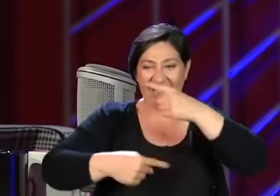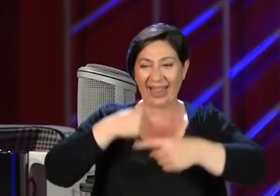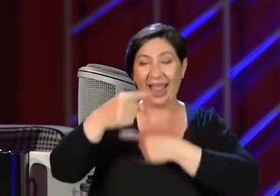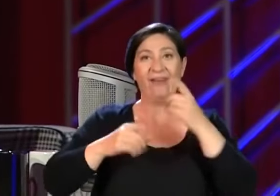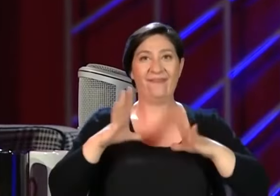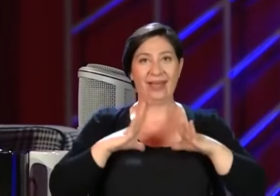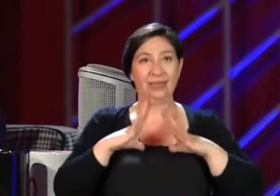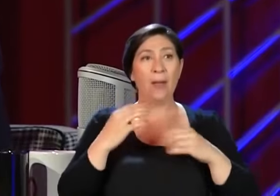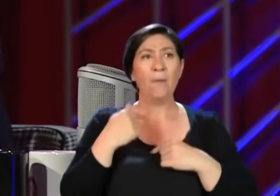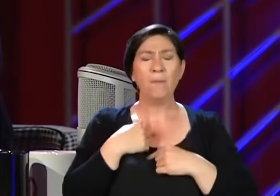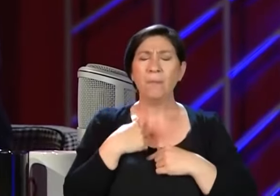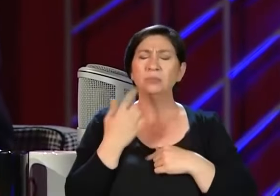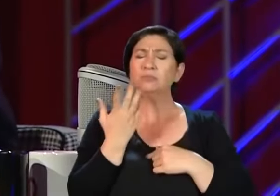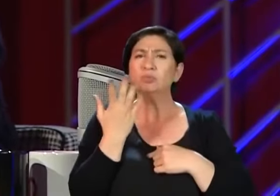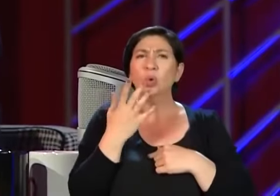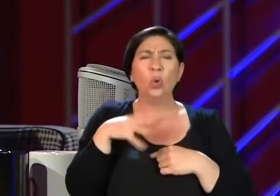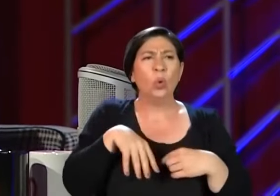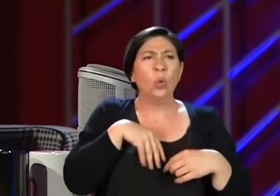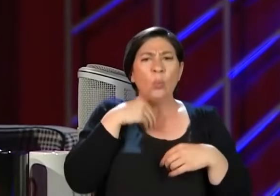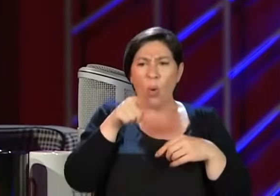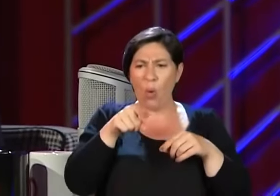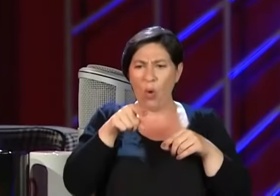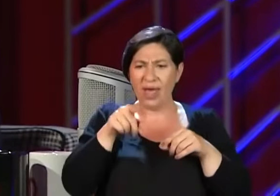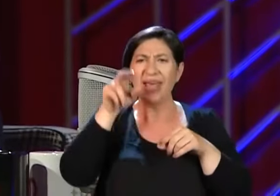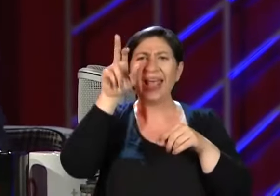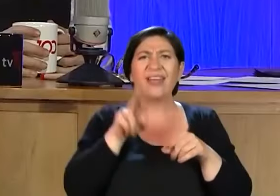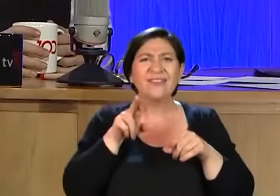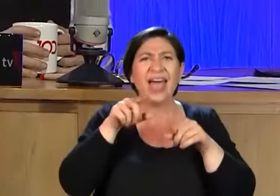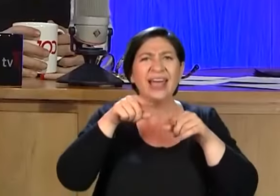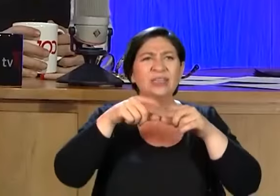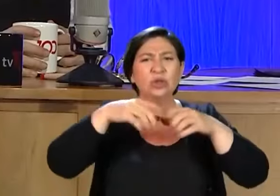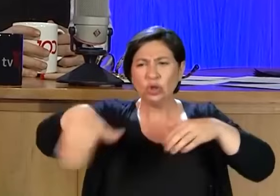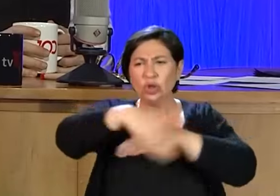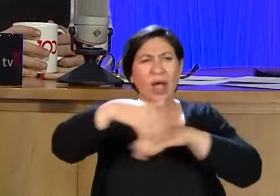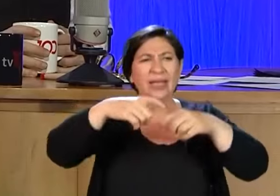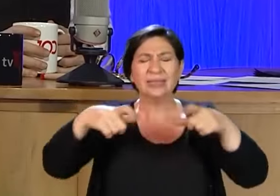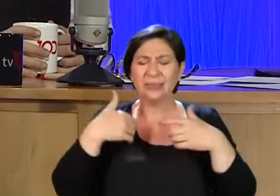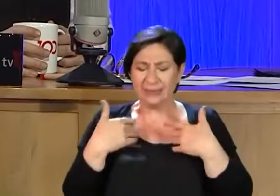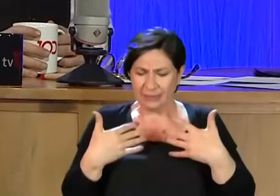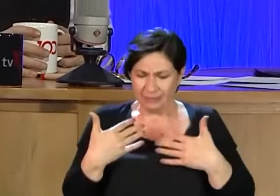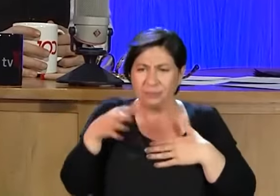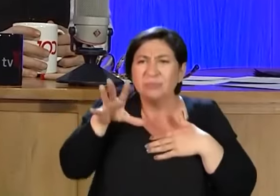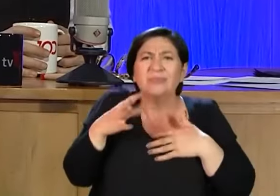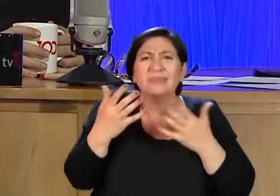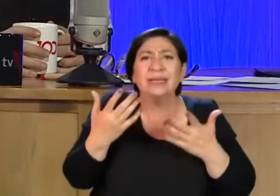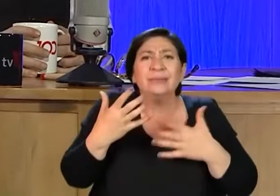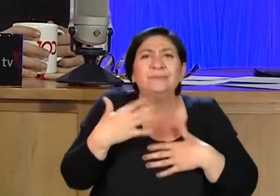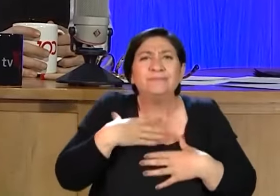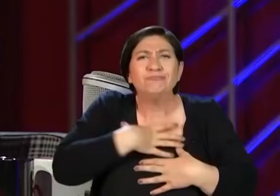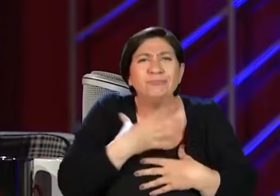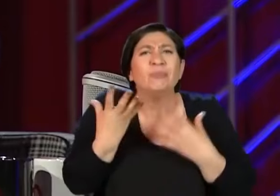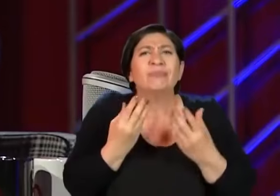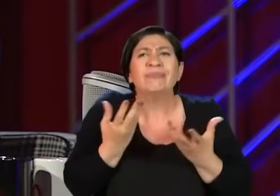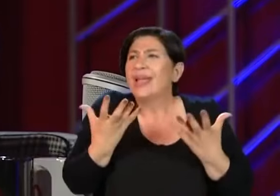vardı. Ben bir türlü ruhuma mesela o Ramazan iftarlarını, sokak iftarlarını yerleştirememiştim. Çünkü şöyle bir